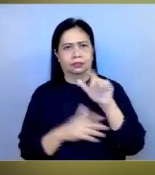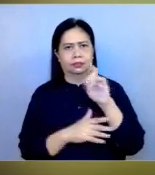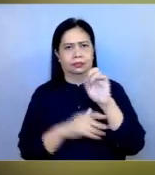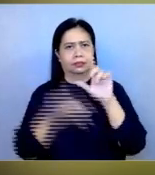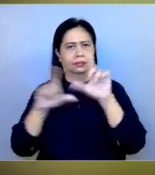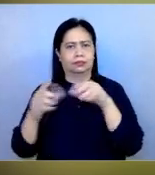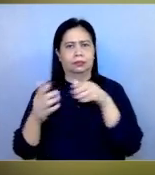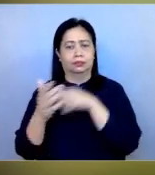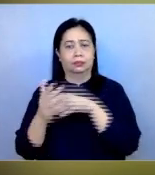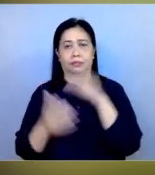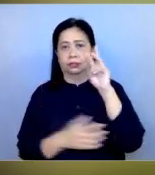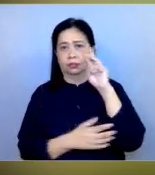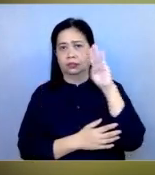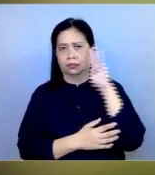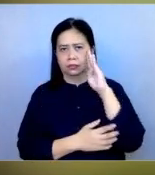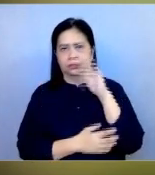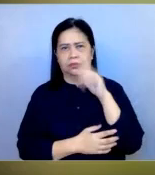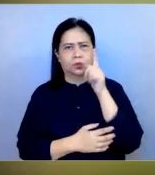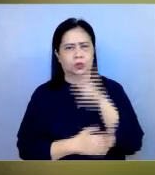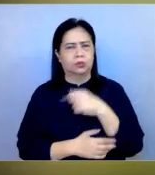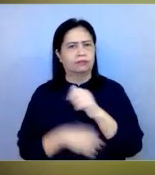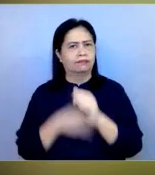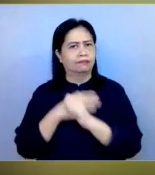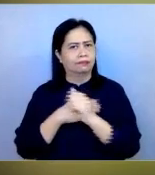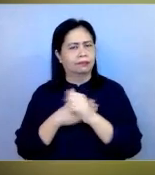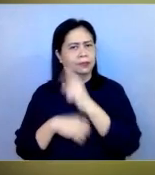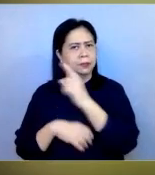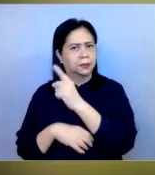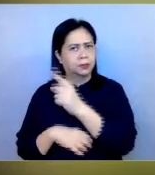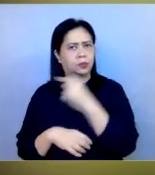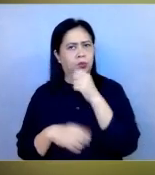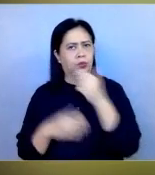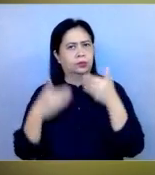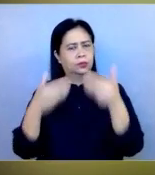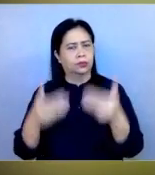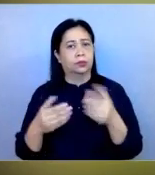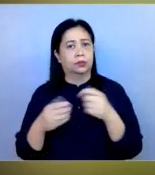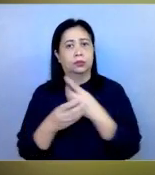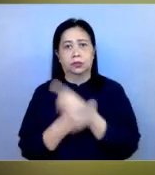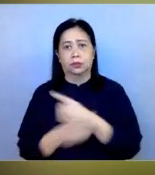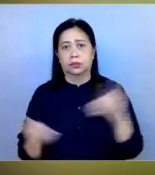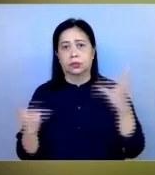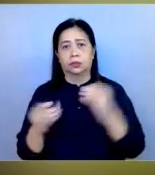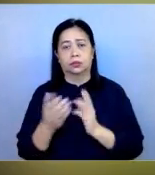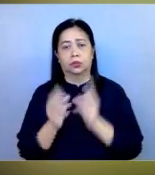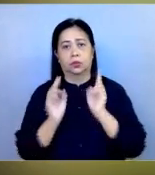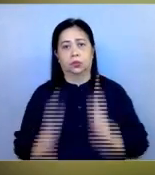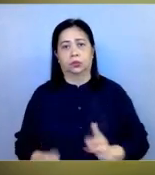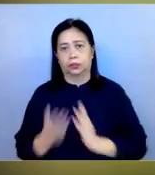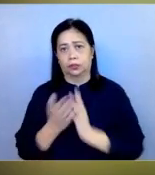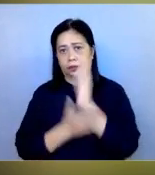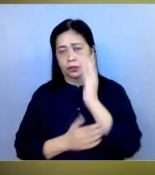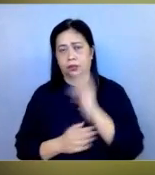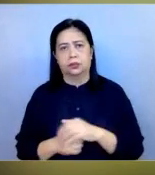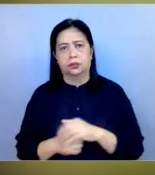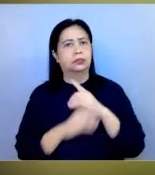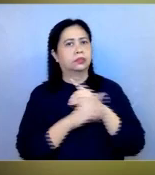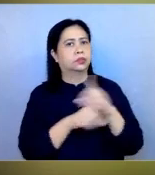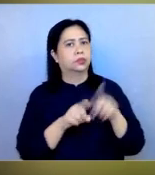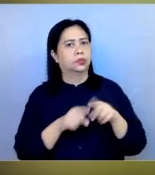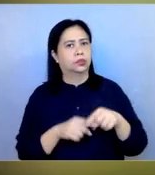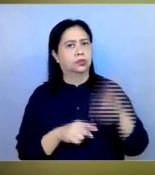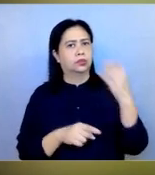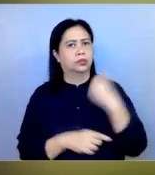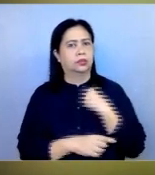Tila pananakot daw ang hakbang na yan sa mga grupong nagsusulong ng demokrasya at karapatang pantao. Pinagtanggol din ni dating